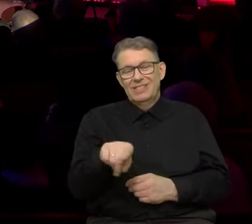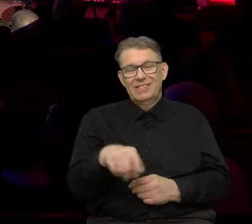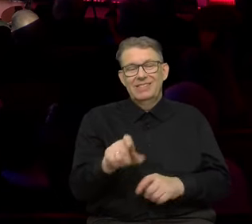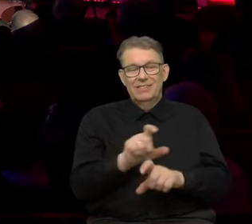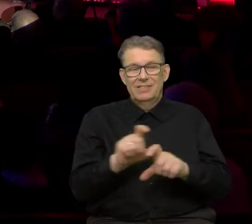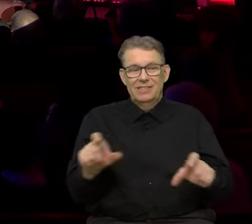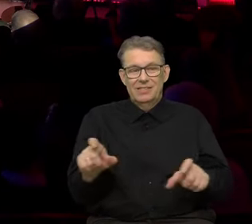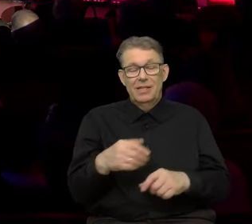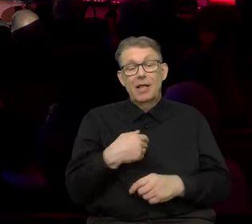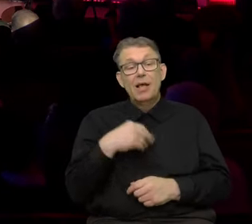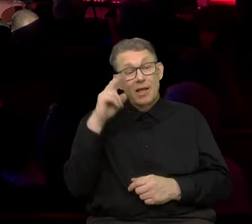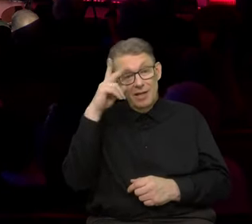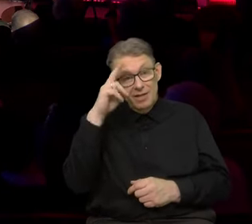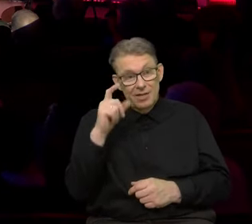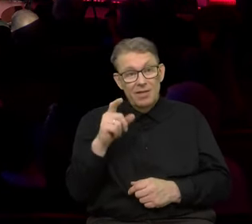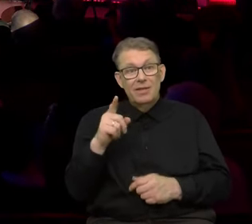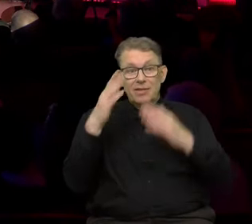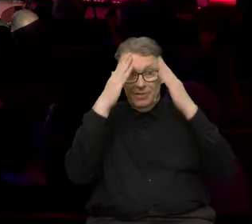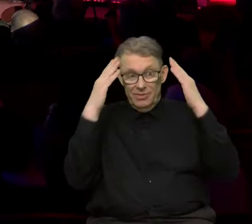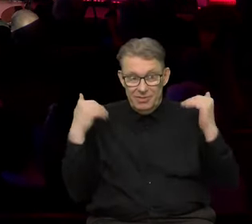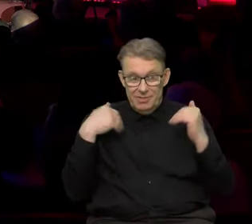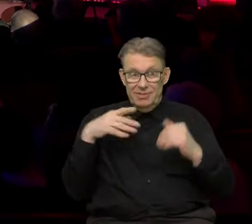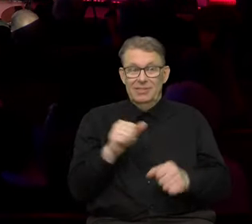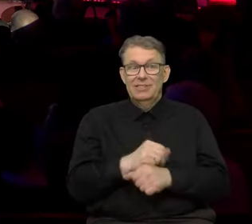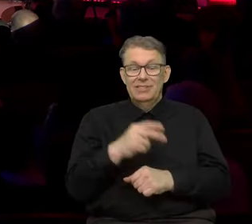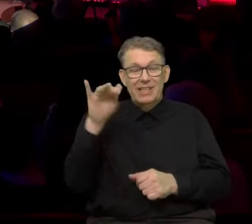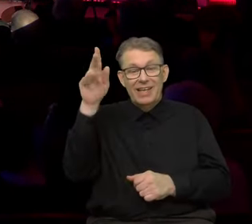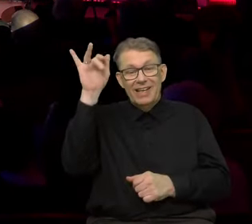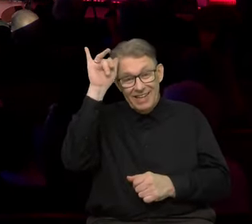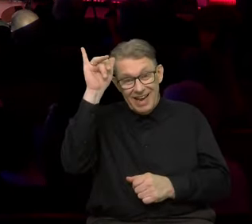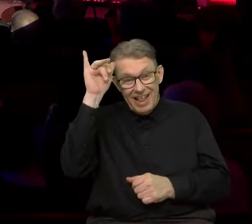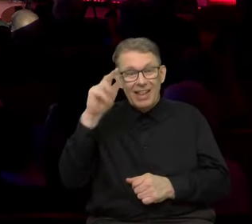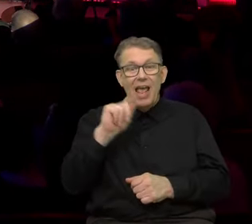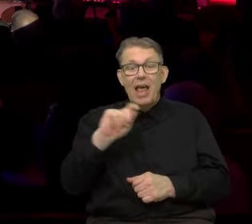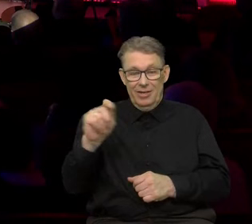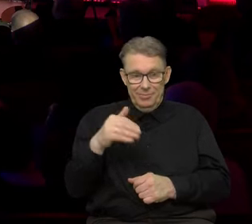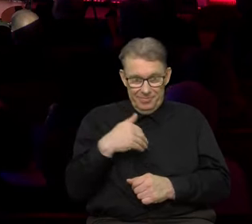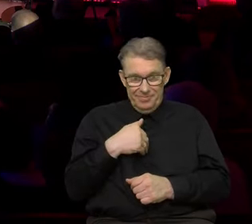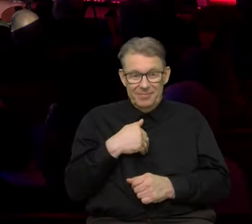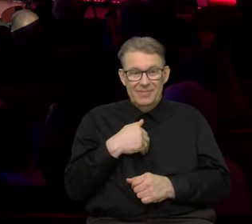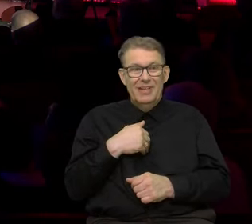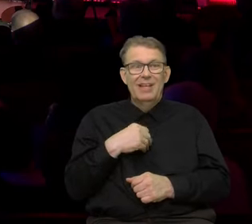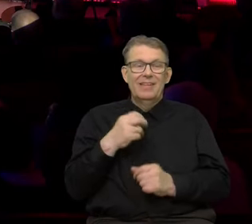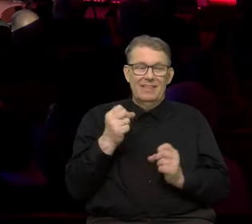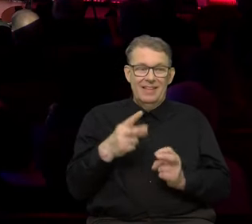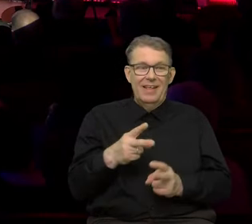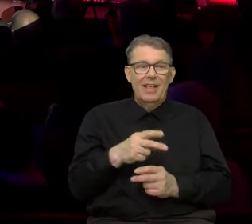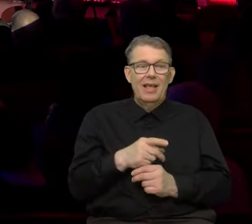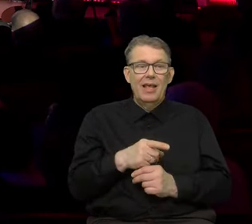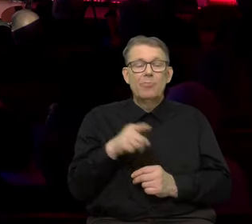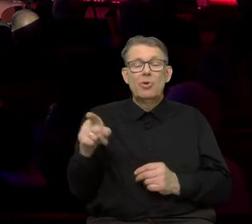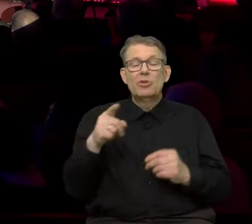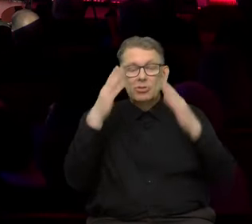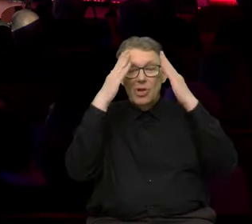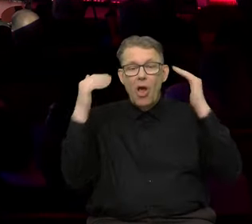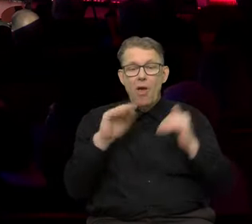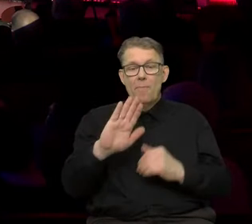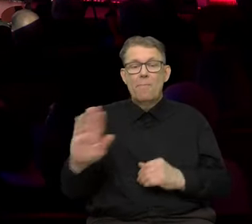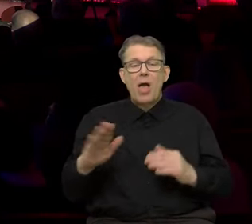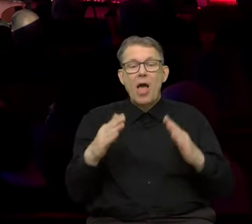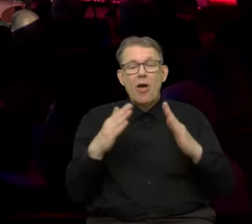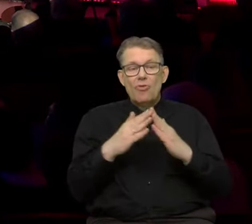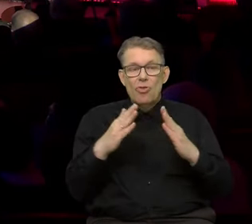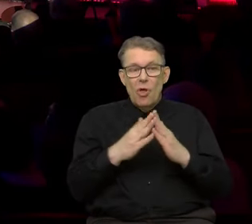Rozumiemy, że siostra jedzie do Irlandii i była tam, bo siostry prowadzą, mają dom,